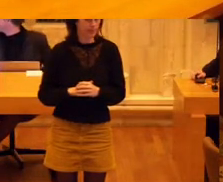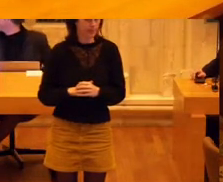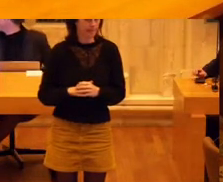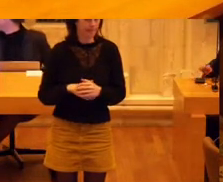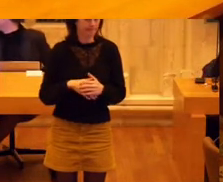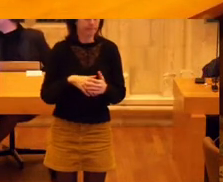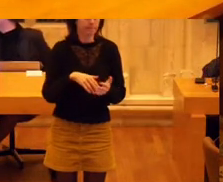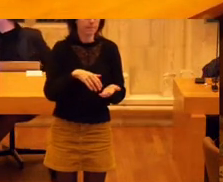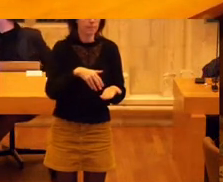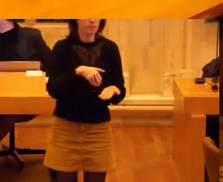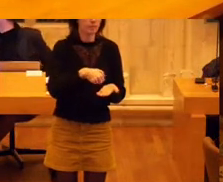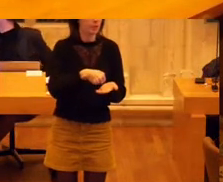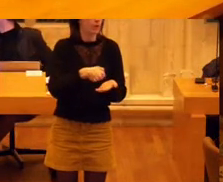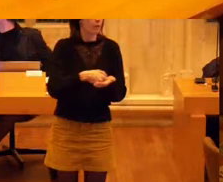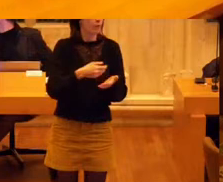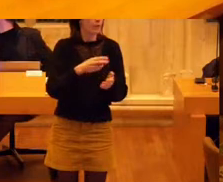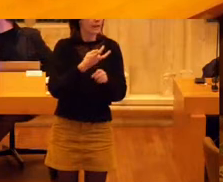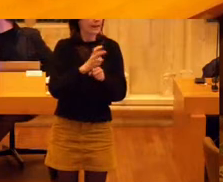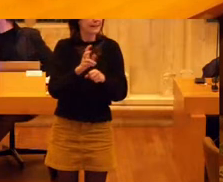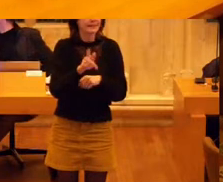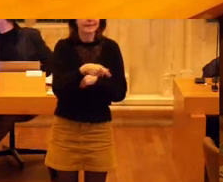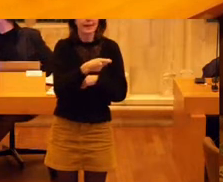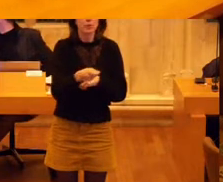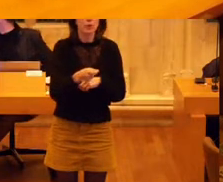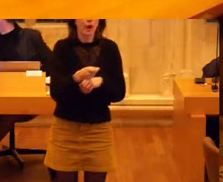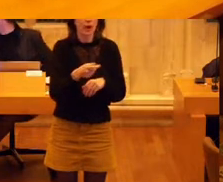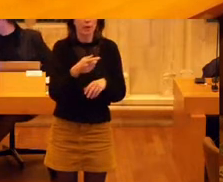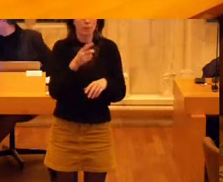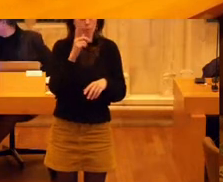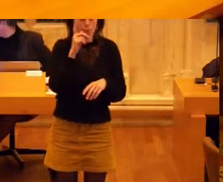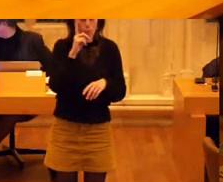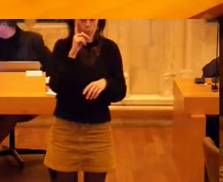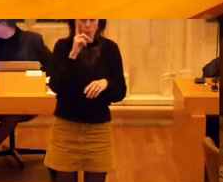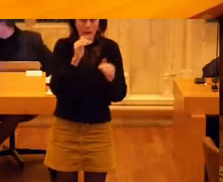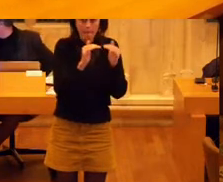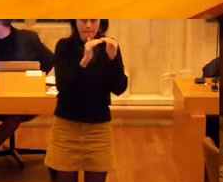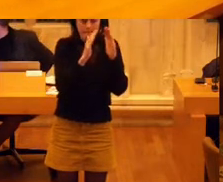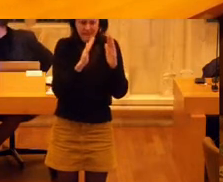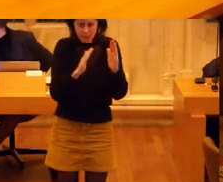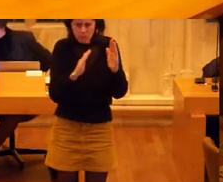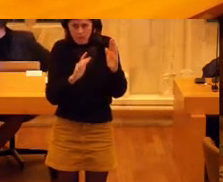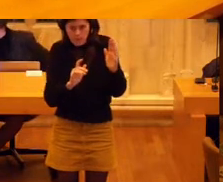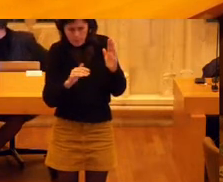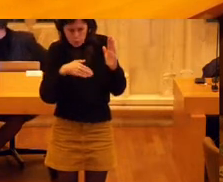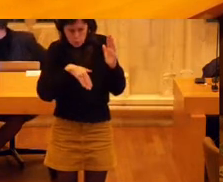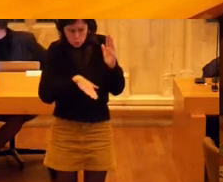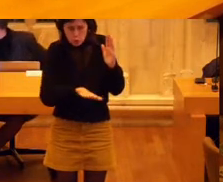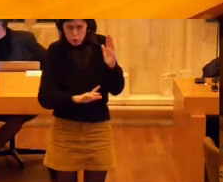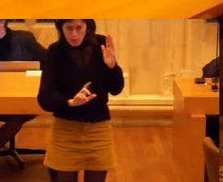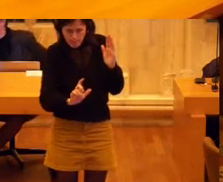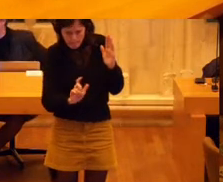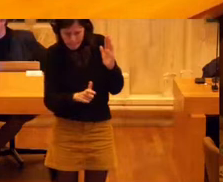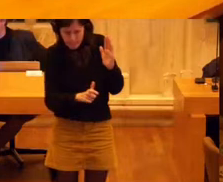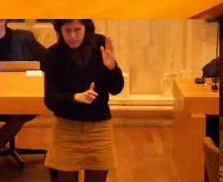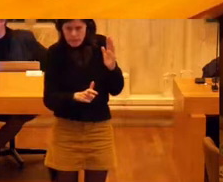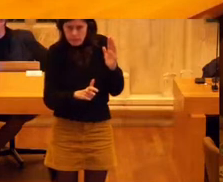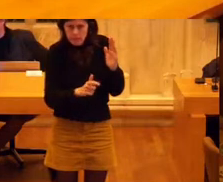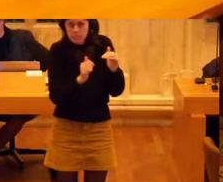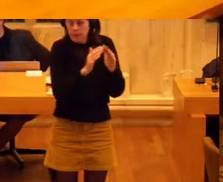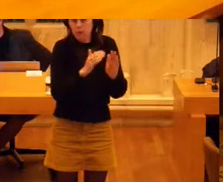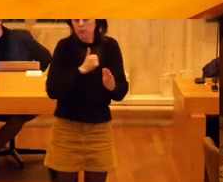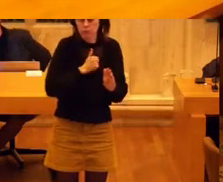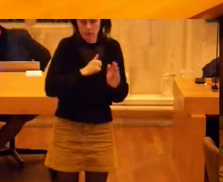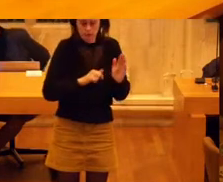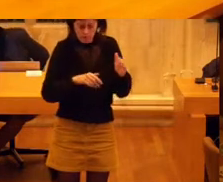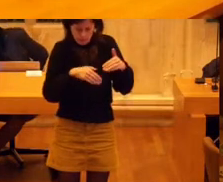fonds de prévention des risques naturels majeurs à la suite de la découverte sous une maison effectivement particulière d'une